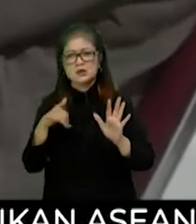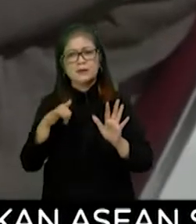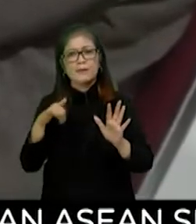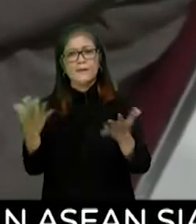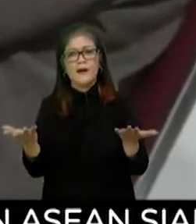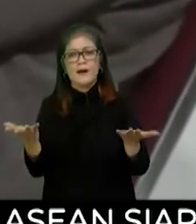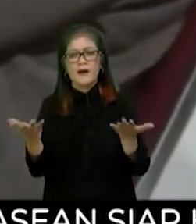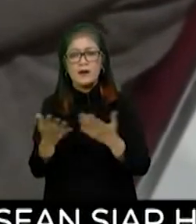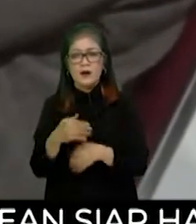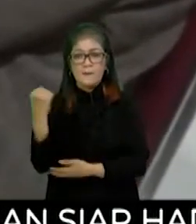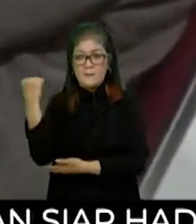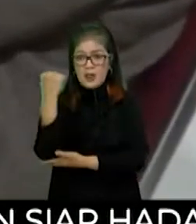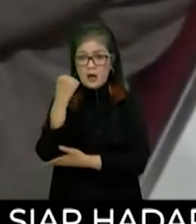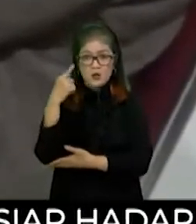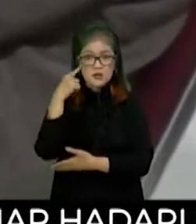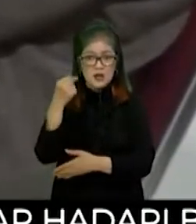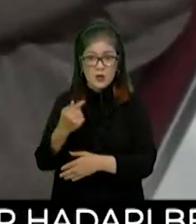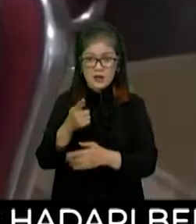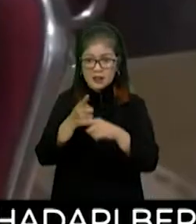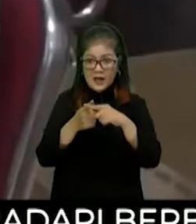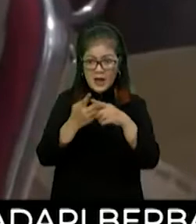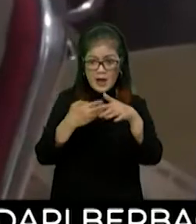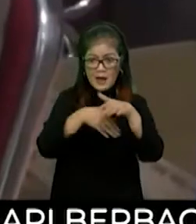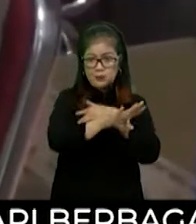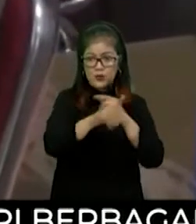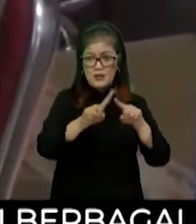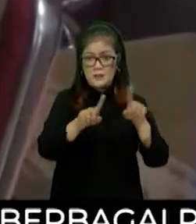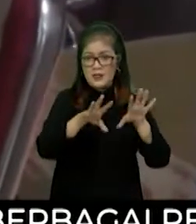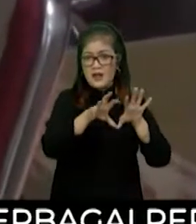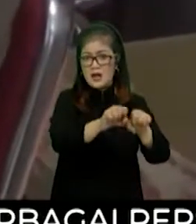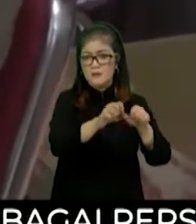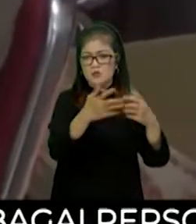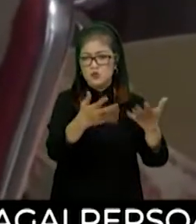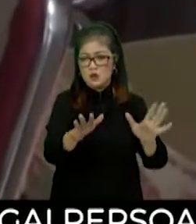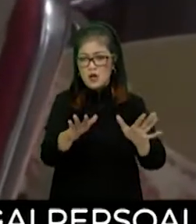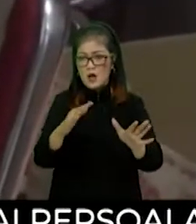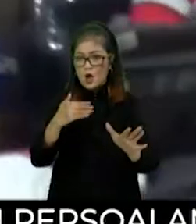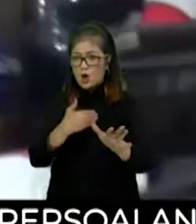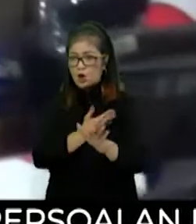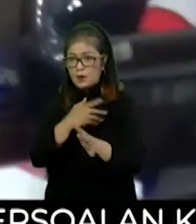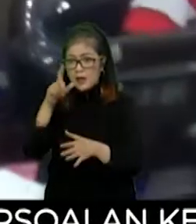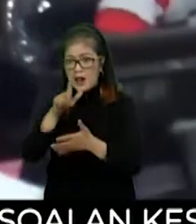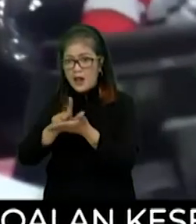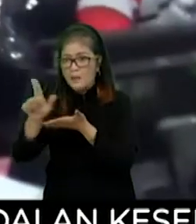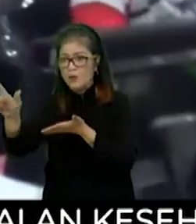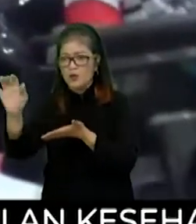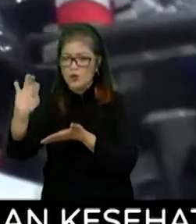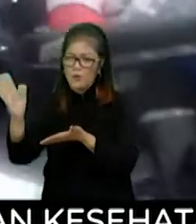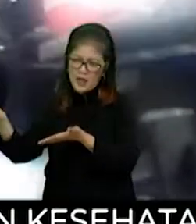Tengah, namun akhirnya tertangkap. Polisi meminta korban yang belum melapor agar segera membuat laporan kerugian yang